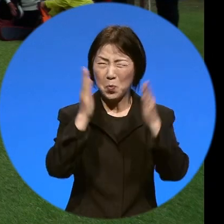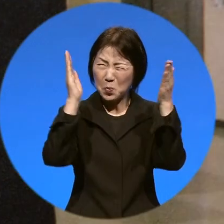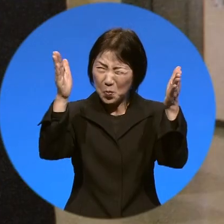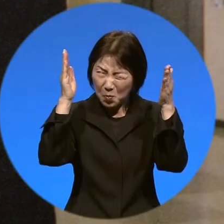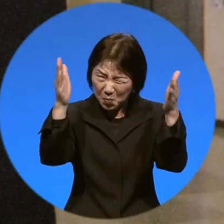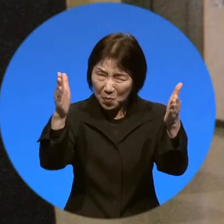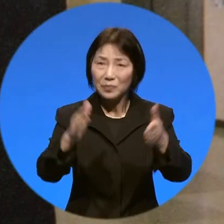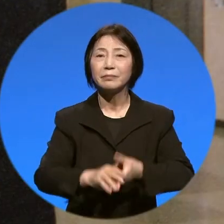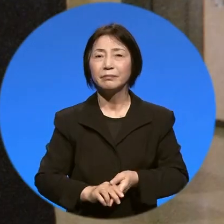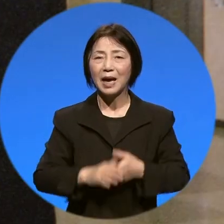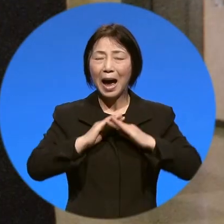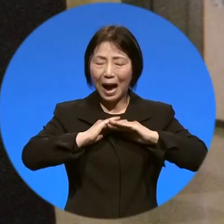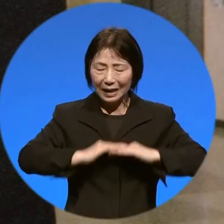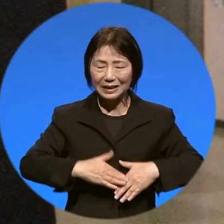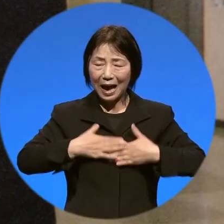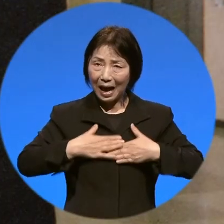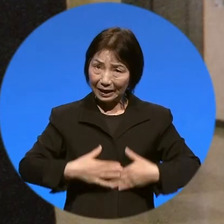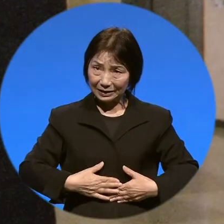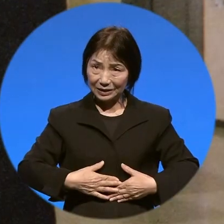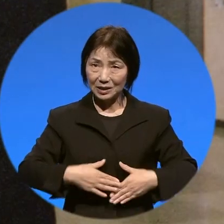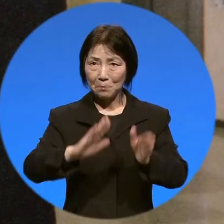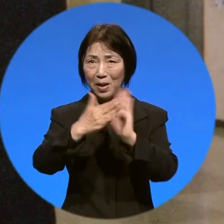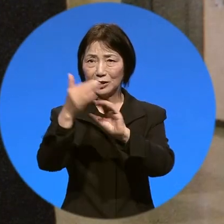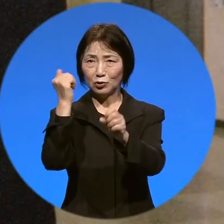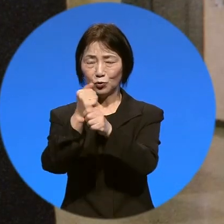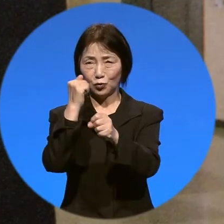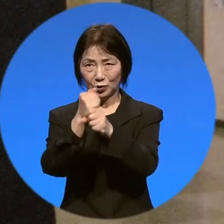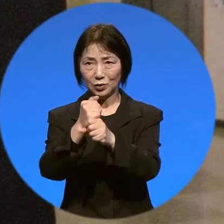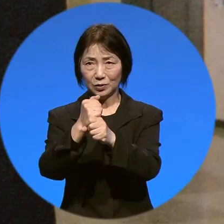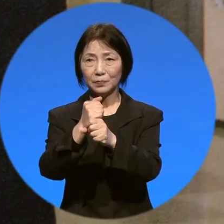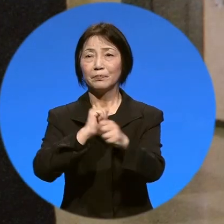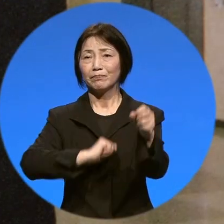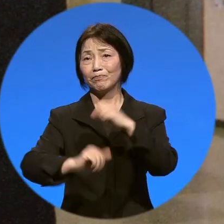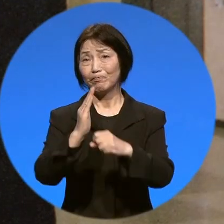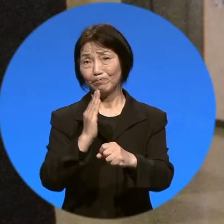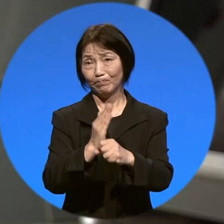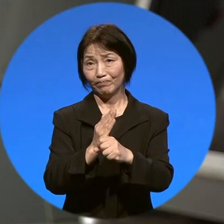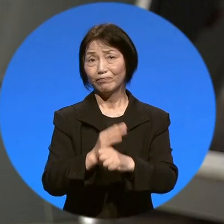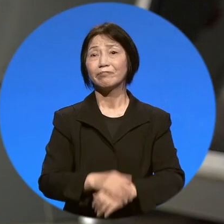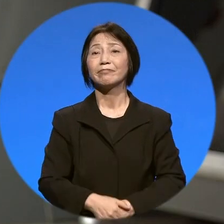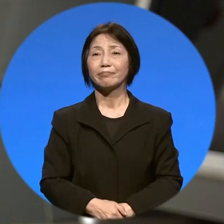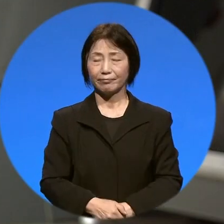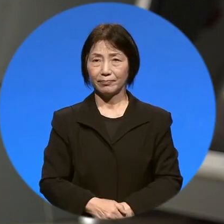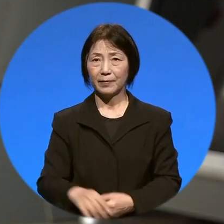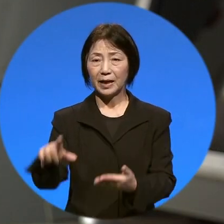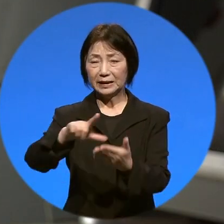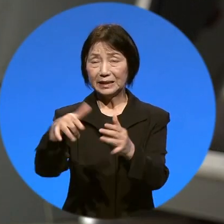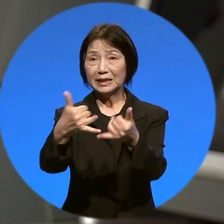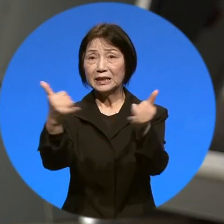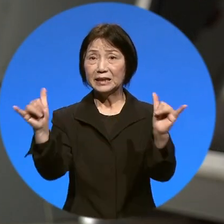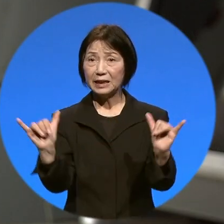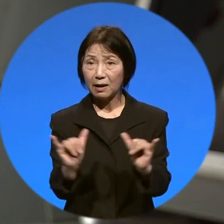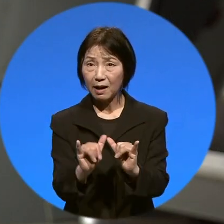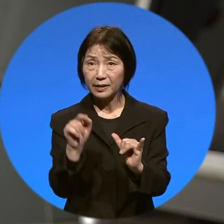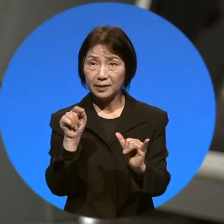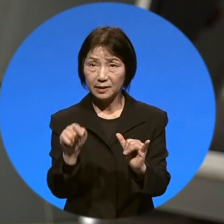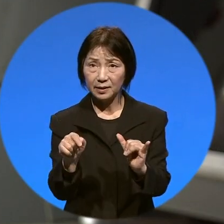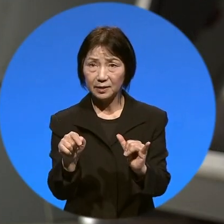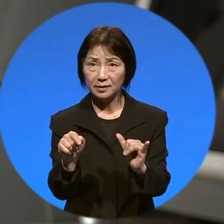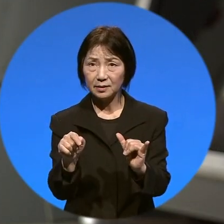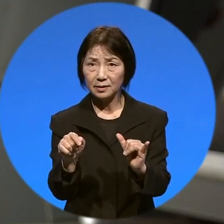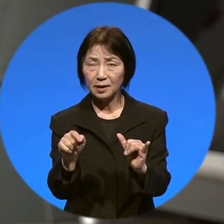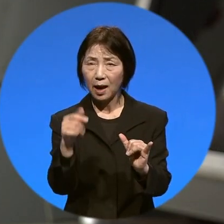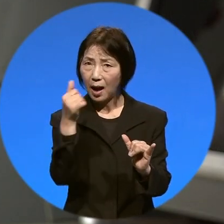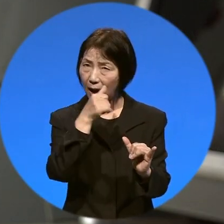入れ、安全で安心な街づくりを行ってきました。 地域社会の